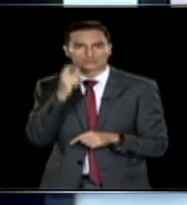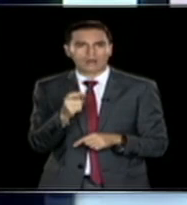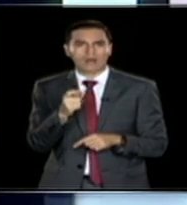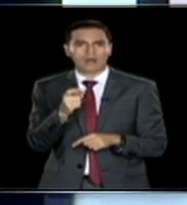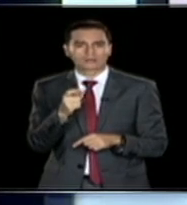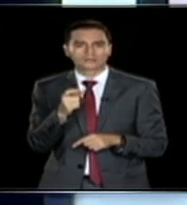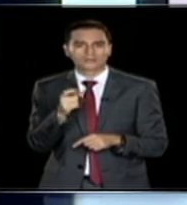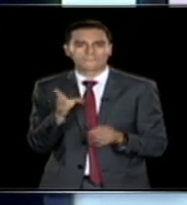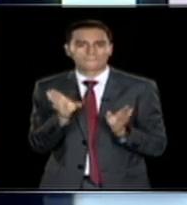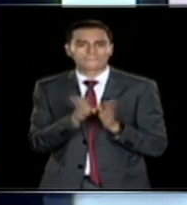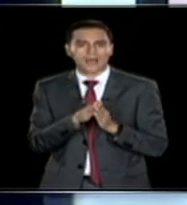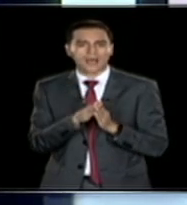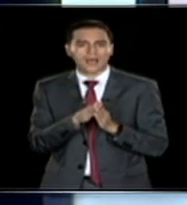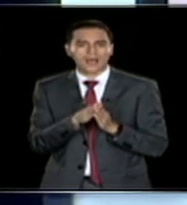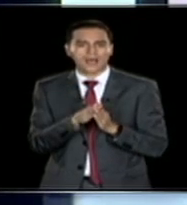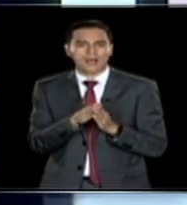2021؟